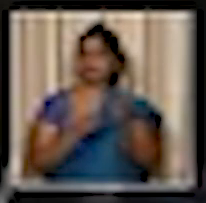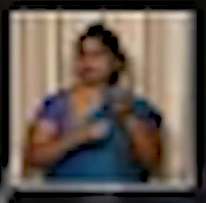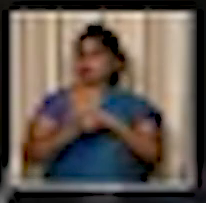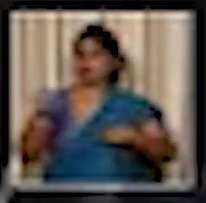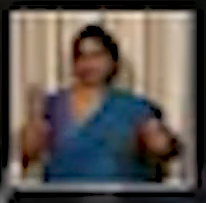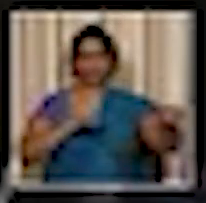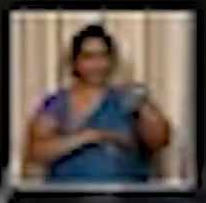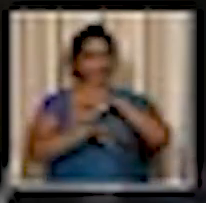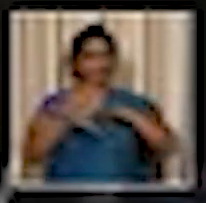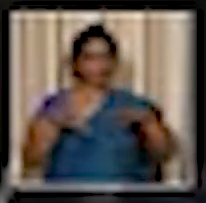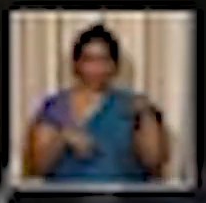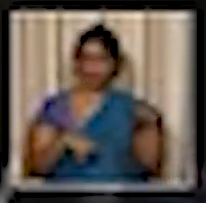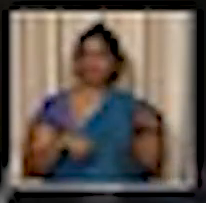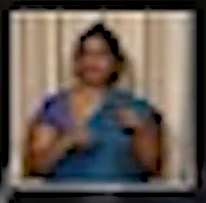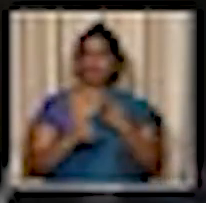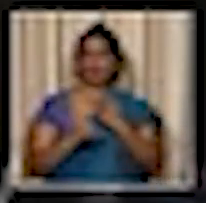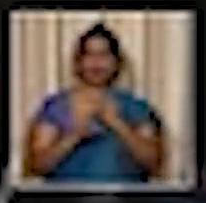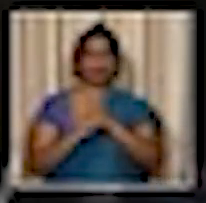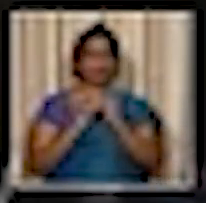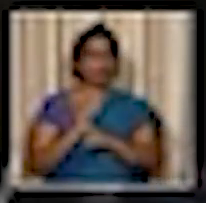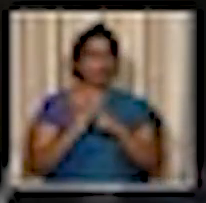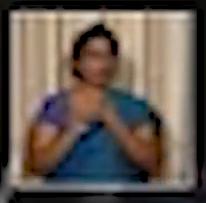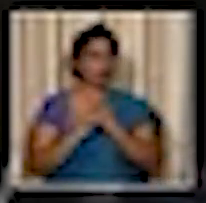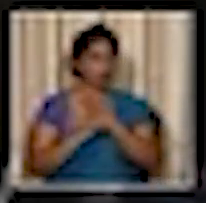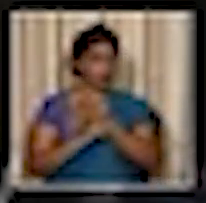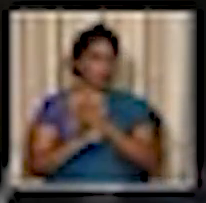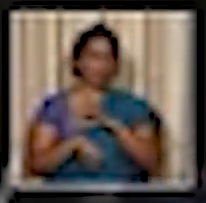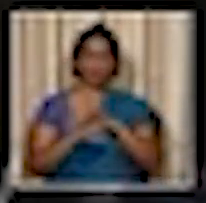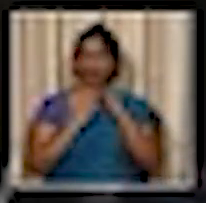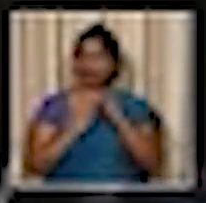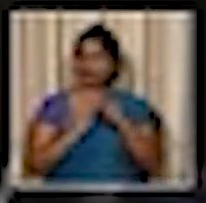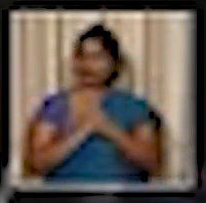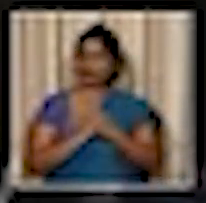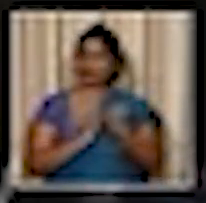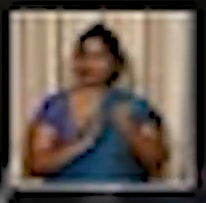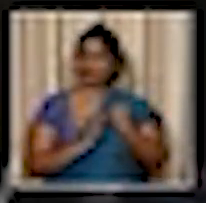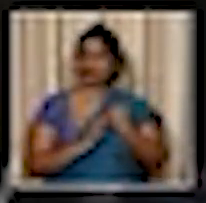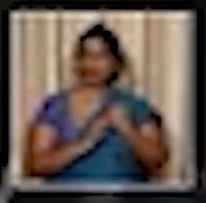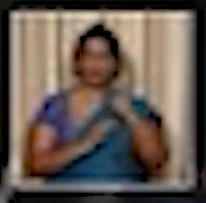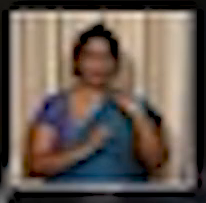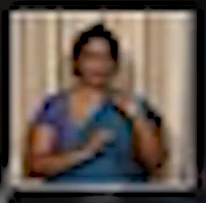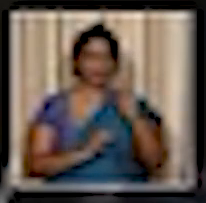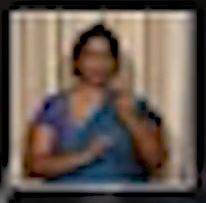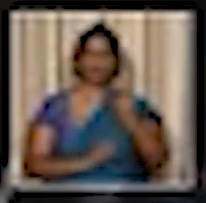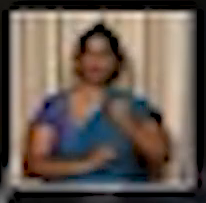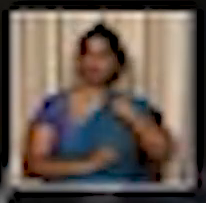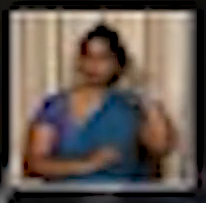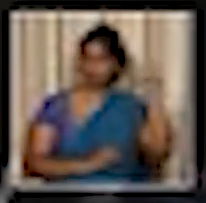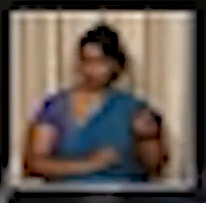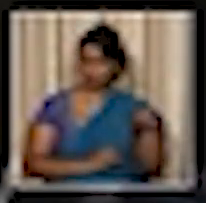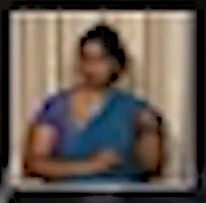වේ. කරාපිටියේ මහරෝහලේ ඉතා ගෞරවනීය විශේෂඥ පිළිකා ශල්‍ය වෛද්‍යවරයෙකු